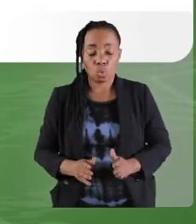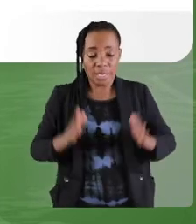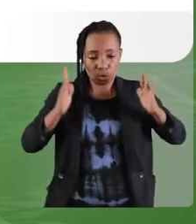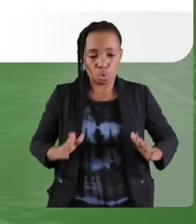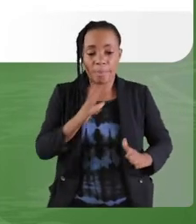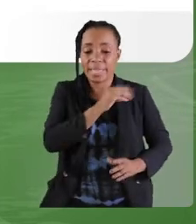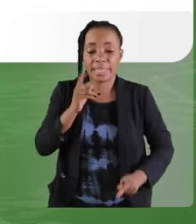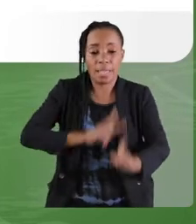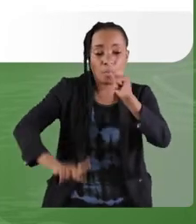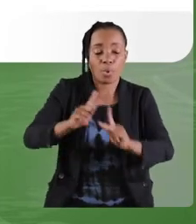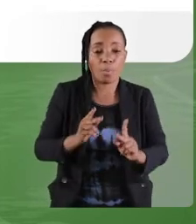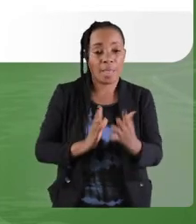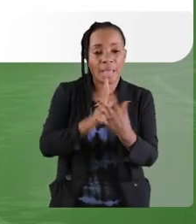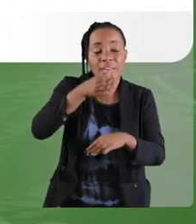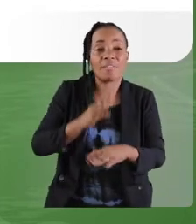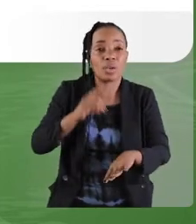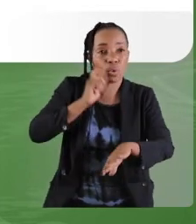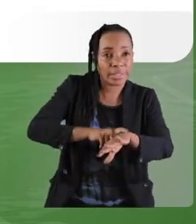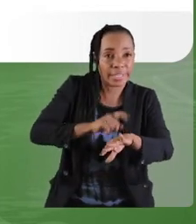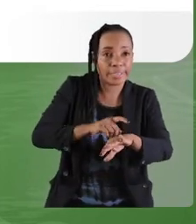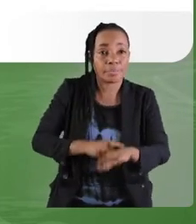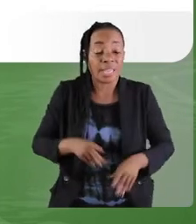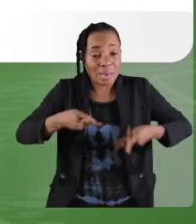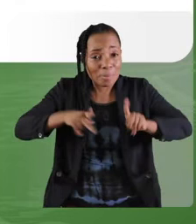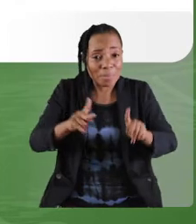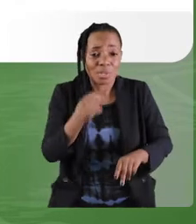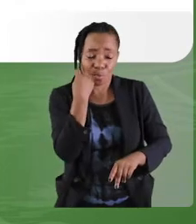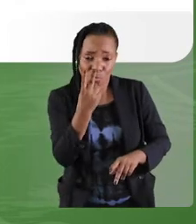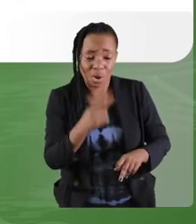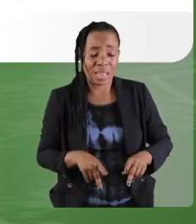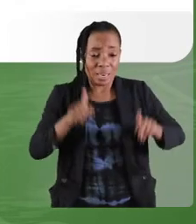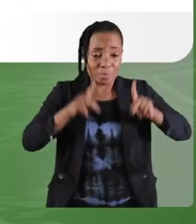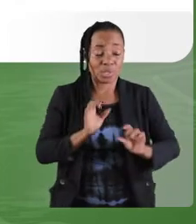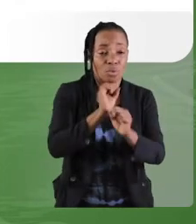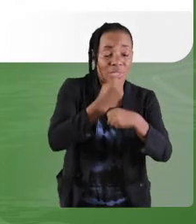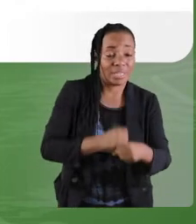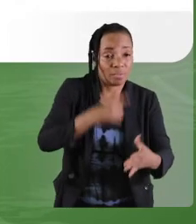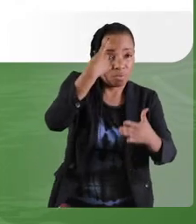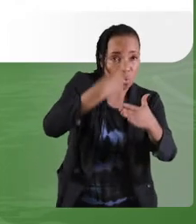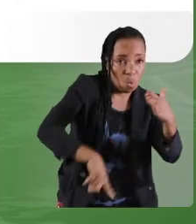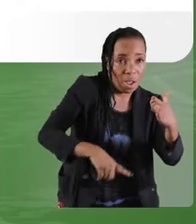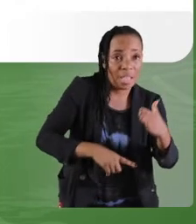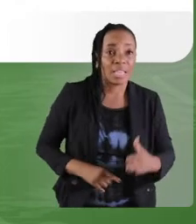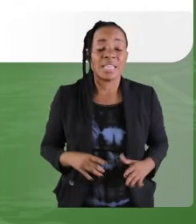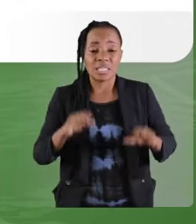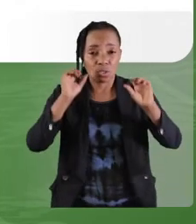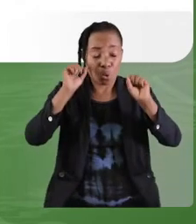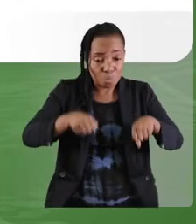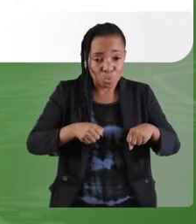hommes et des peuples à travers le temps. Elle donne l'occasion de rendre compte des